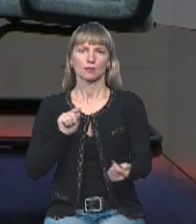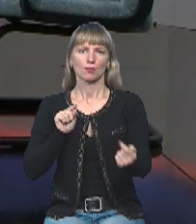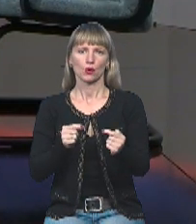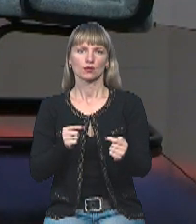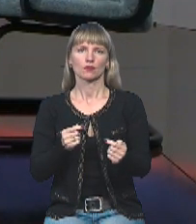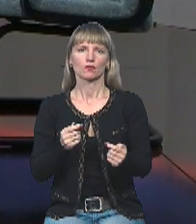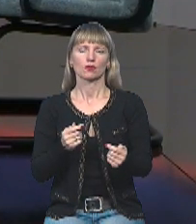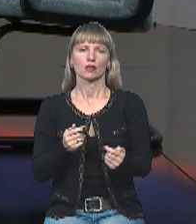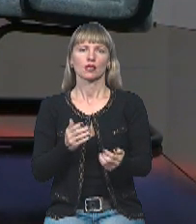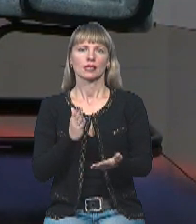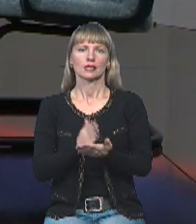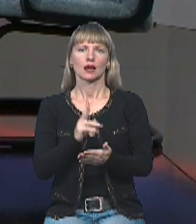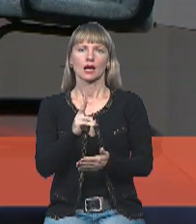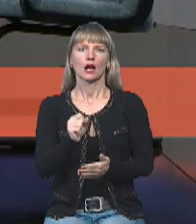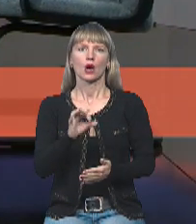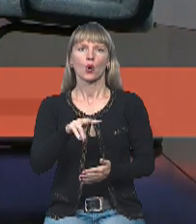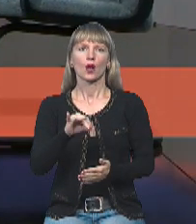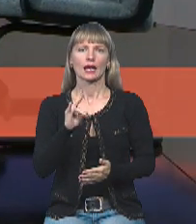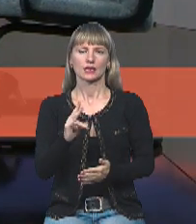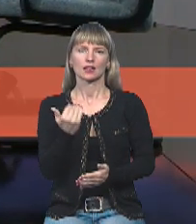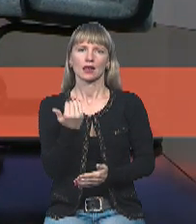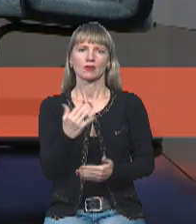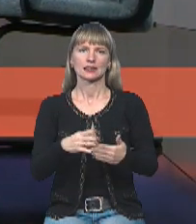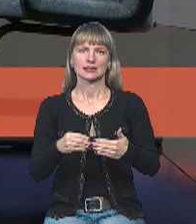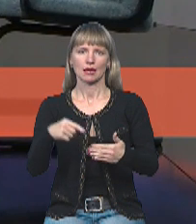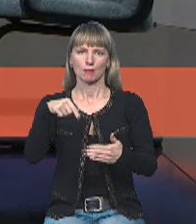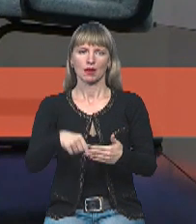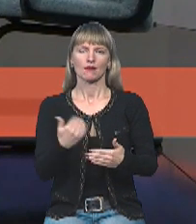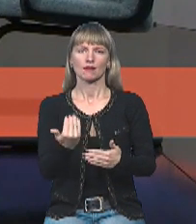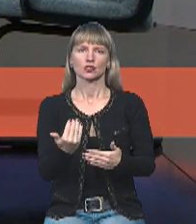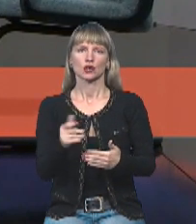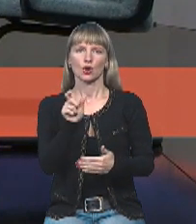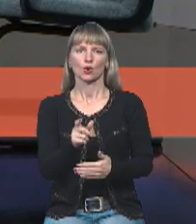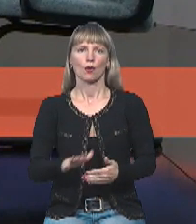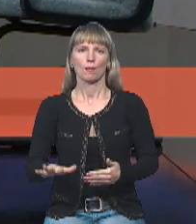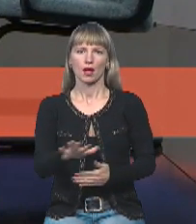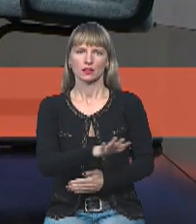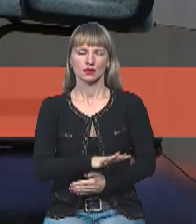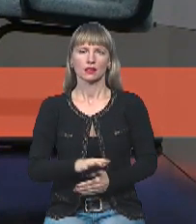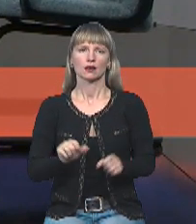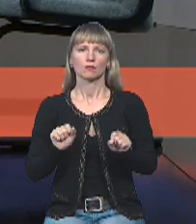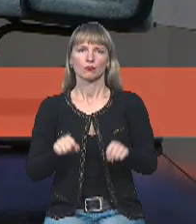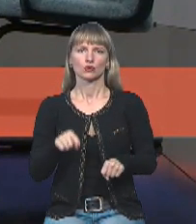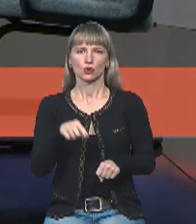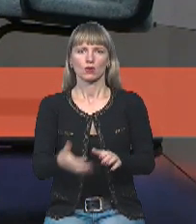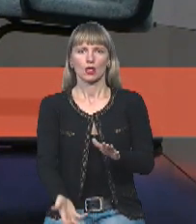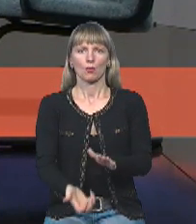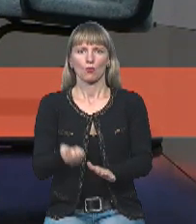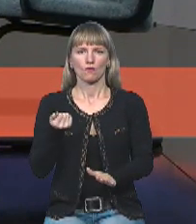є каолін на ваших землях, в землях громад, які розташовані на цій території, можна його